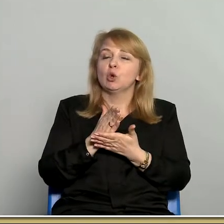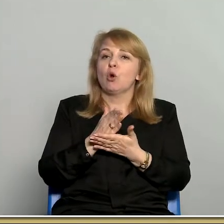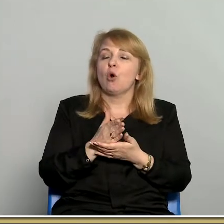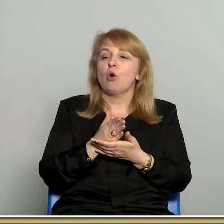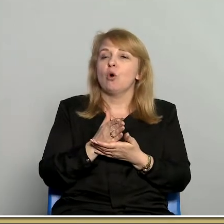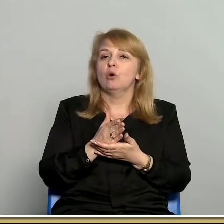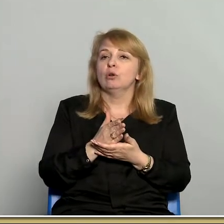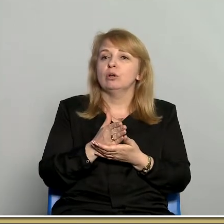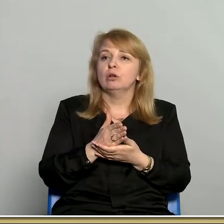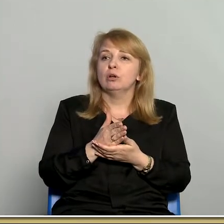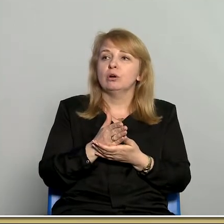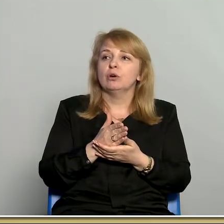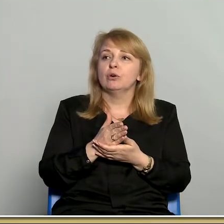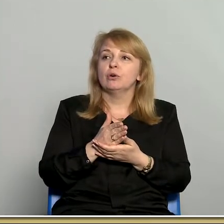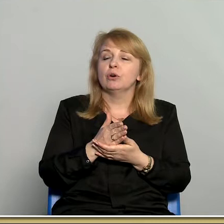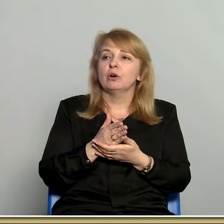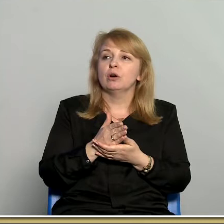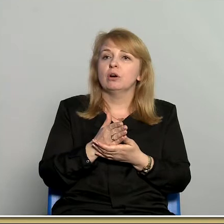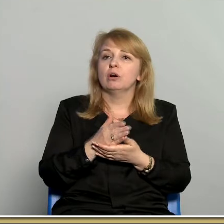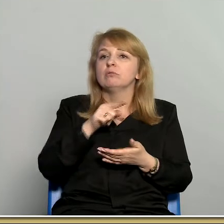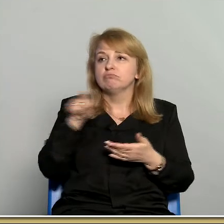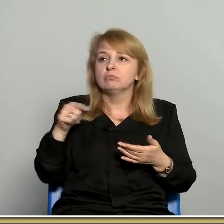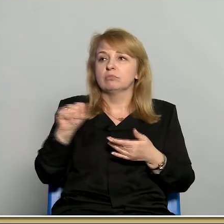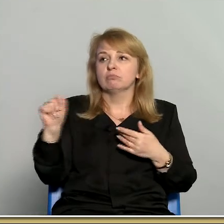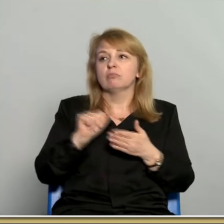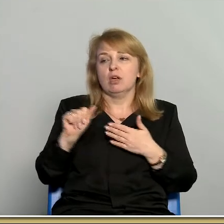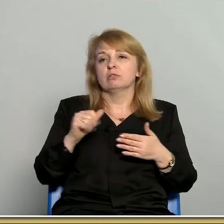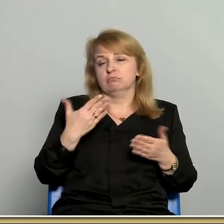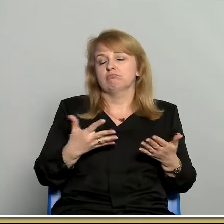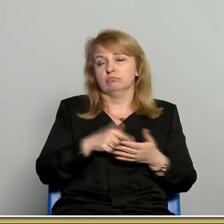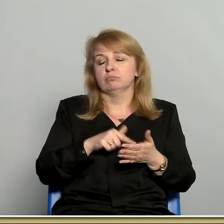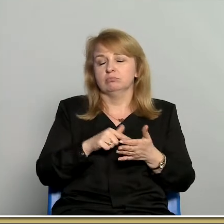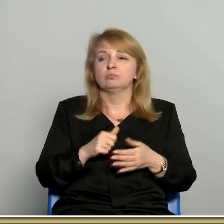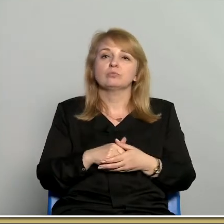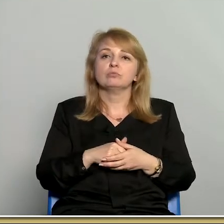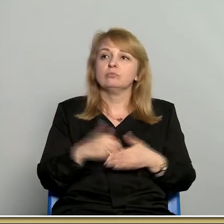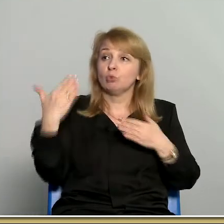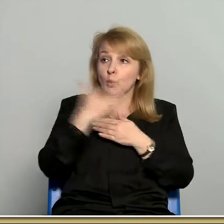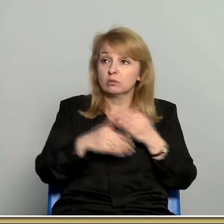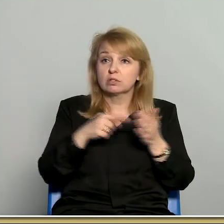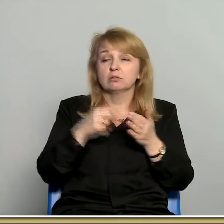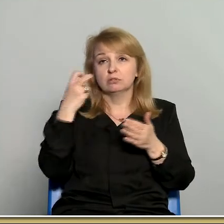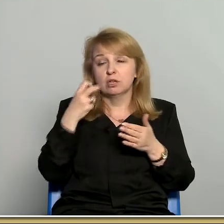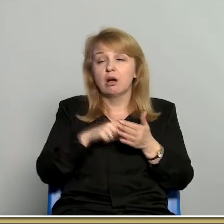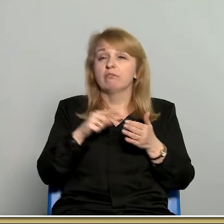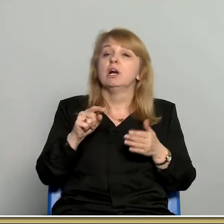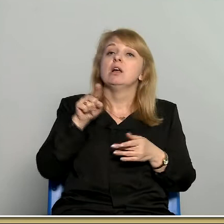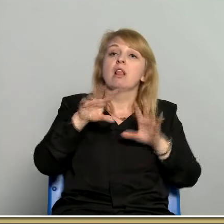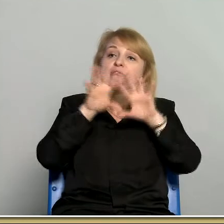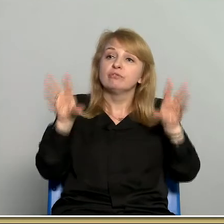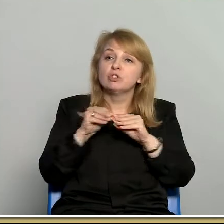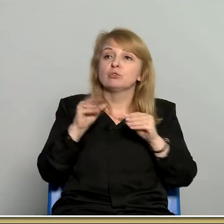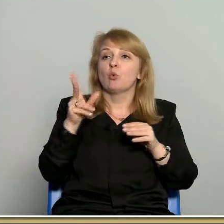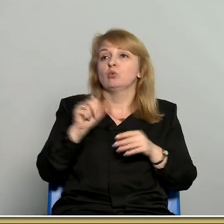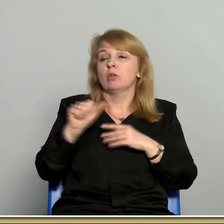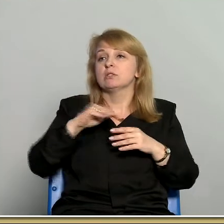podmiotów, które znajdują się w ramach ZIT-u. I ostatni element myślę, że z punktu widzenia wszystkich, którzy są